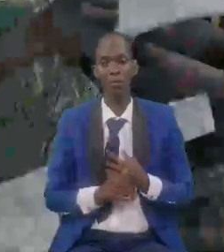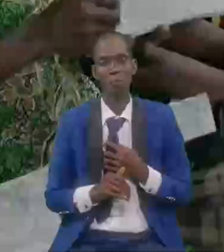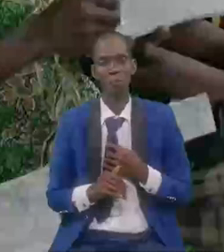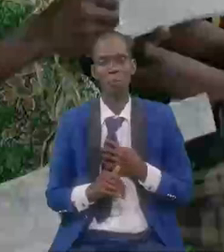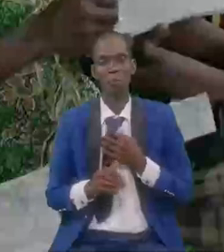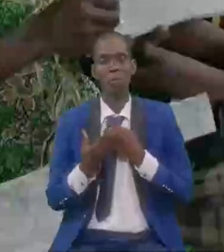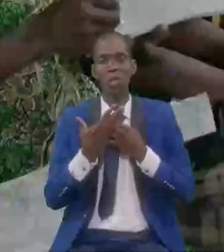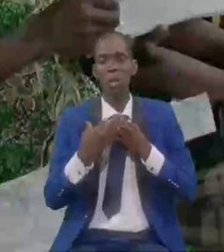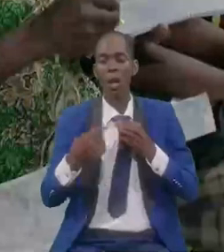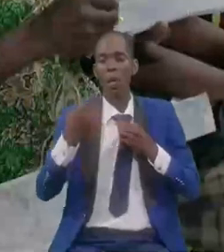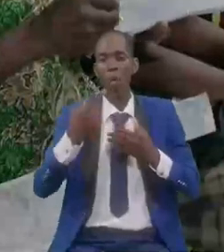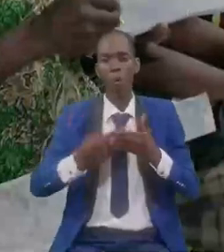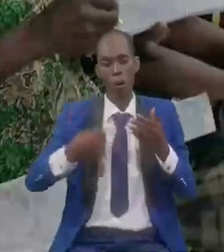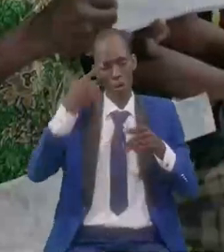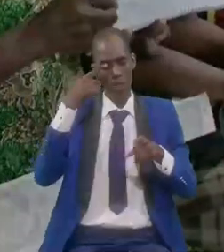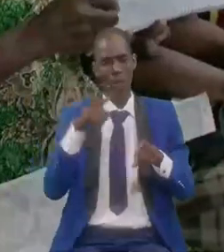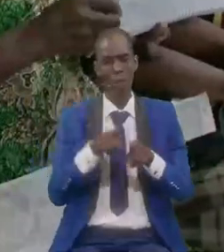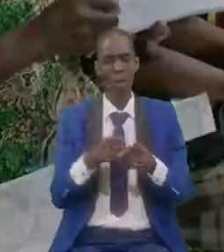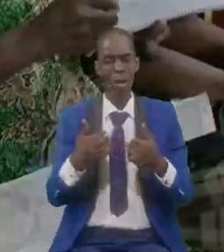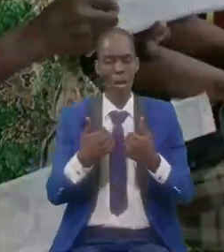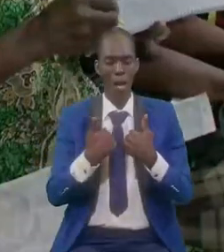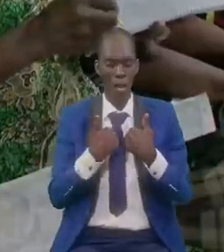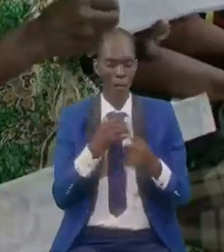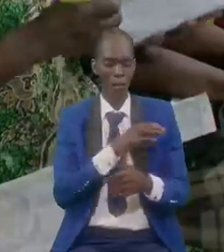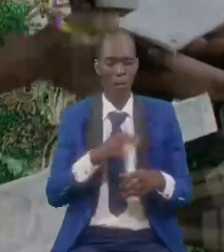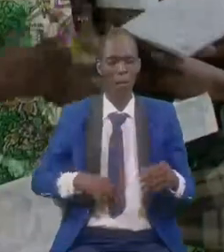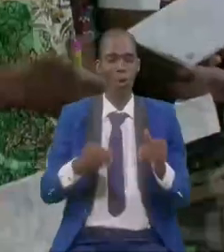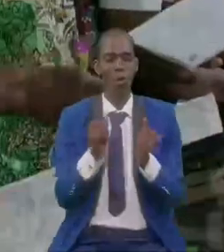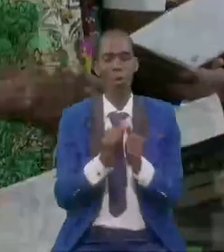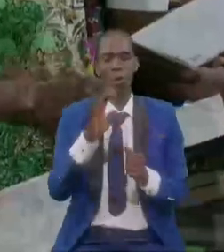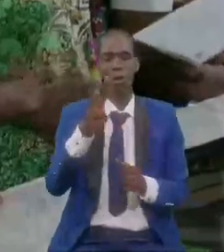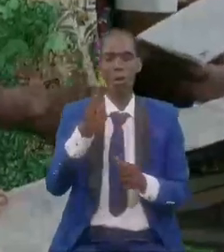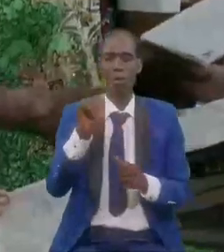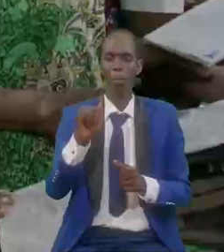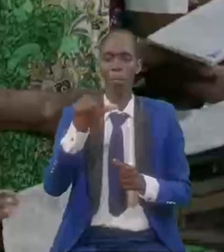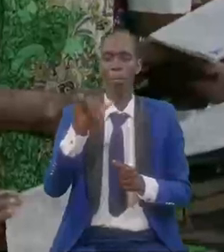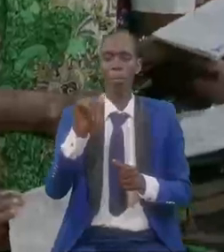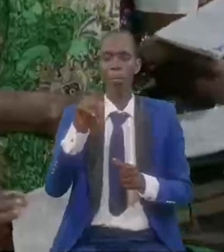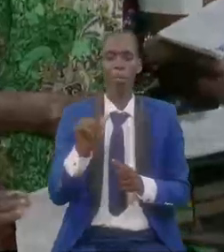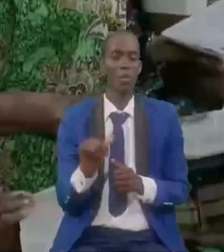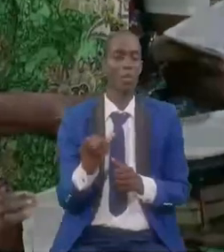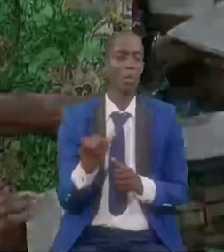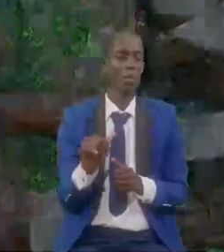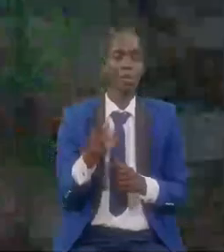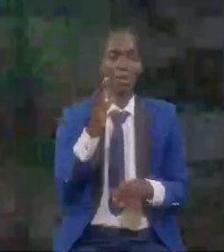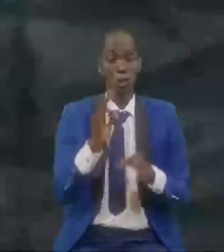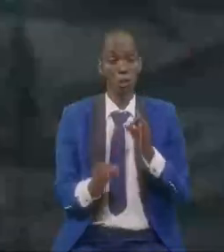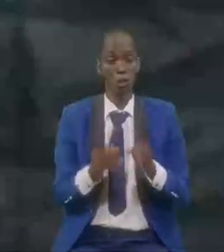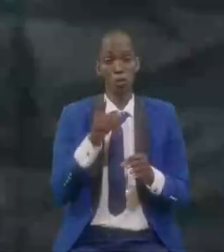Verset 15. Quel accord y a-t-il entre Christ et Bélial? Tu dis que tu portes Christ dans ton